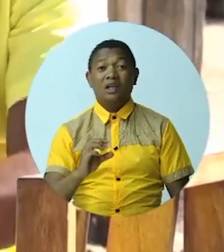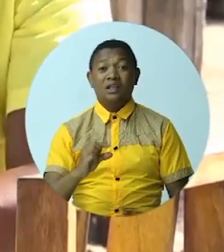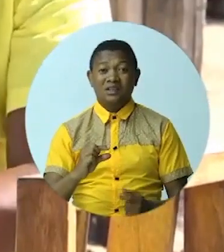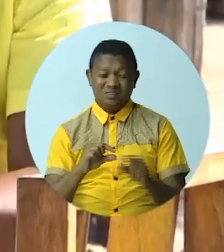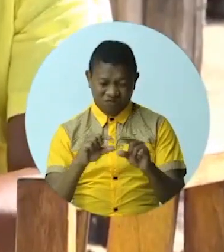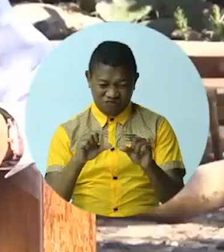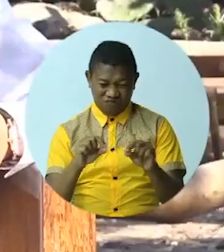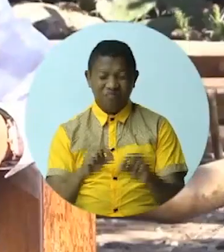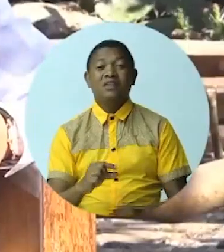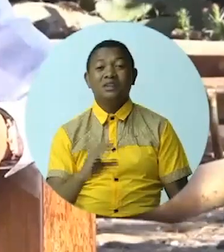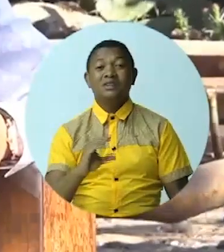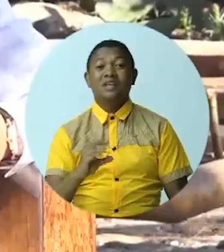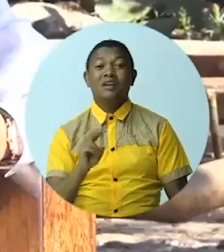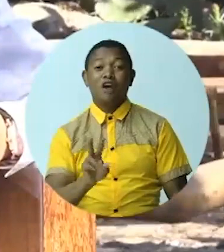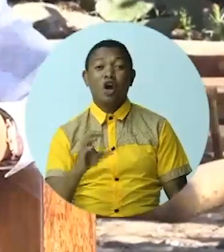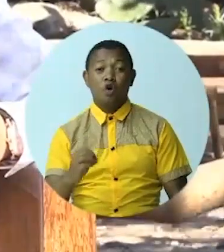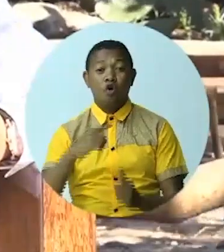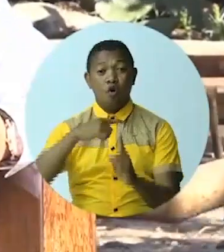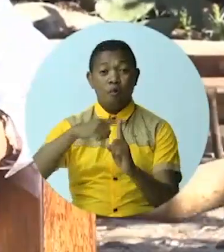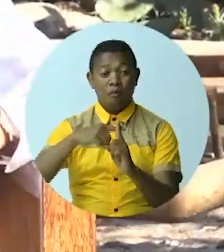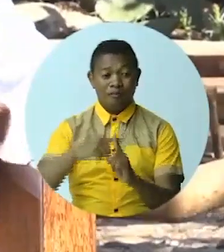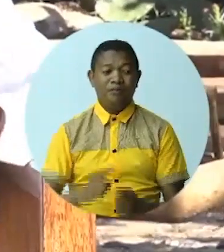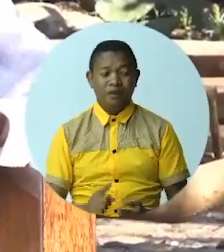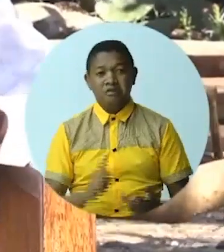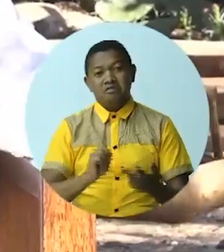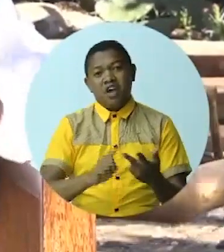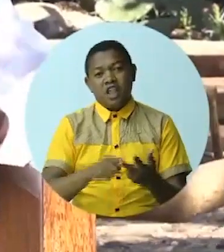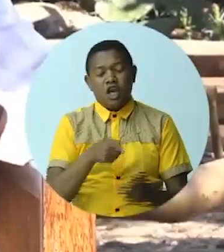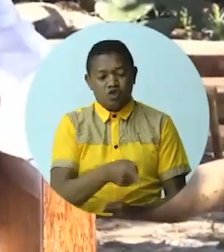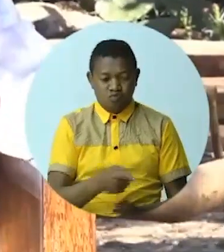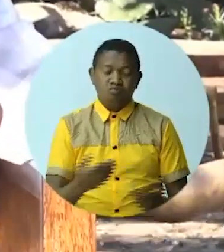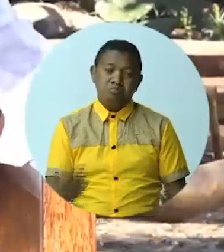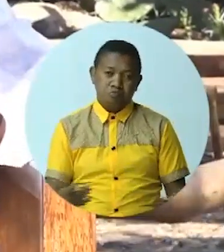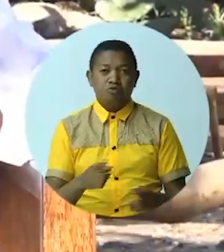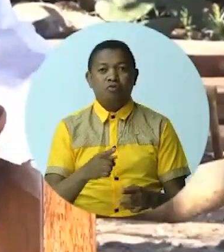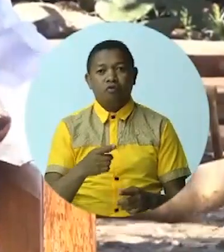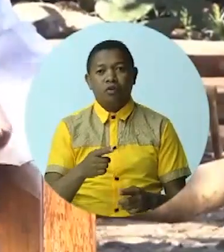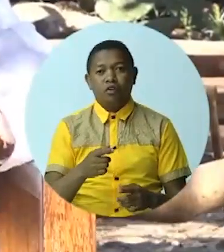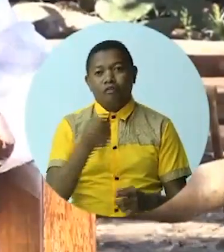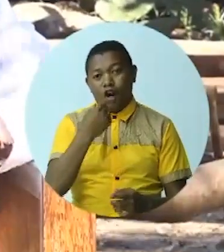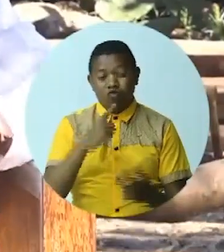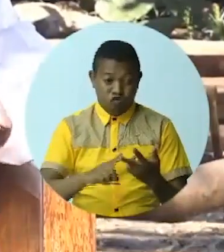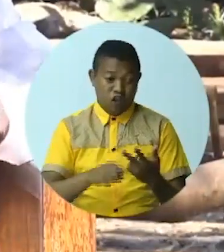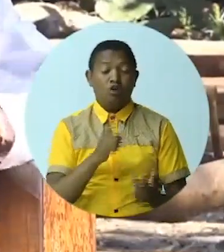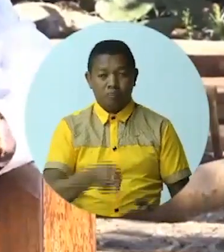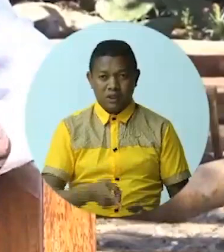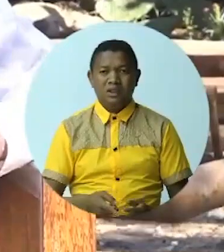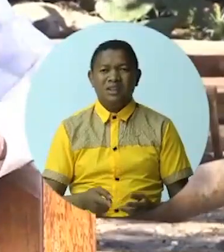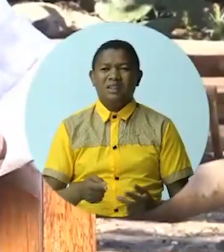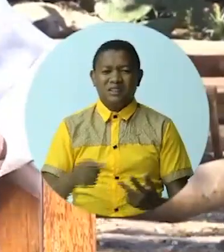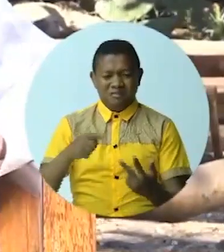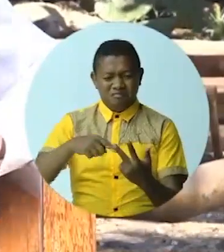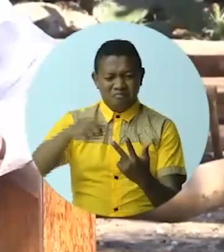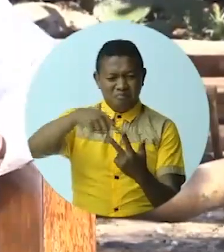tsika ny tsindrina artesonaty. Zavatra anankiray no mampitovy an'izy anankitelo ireo dia